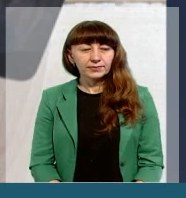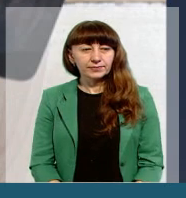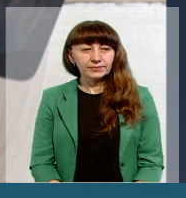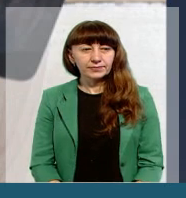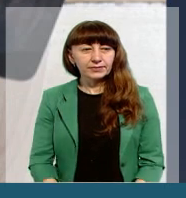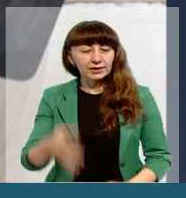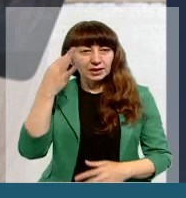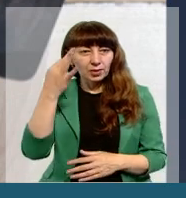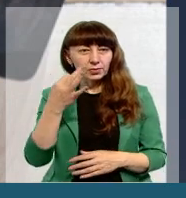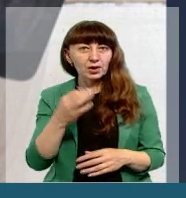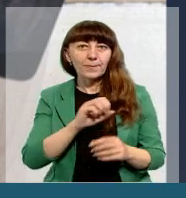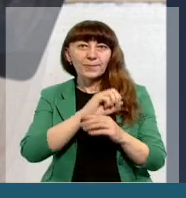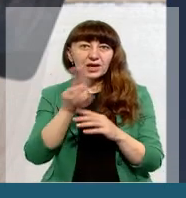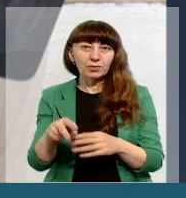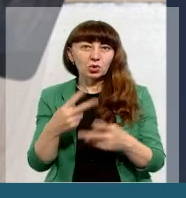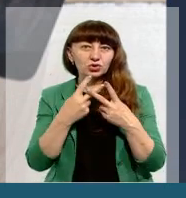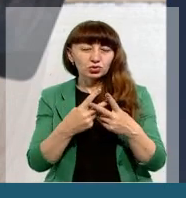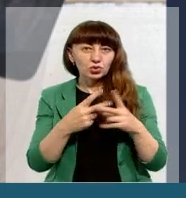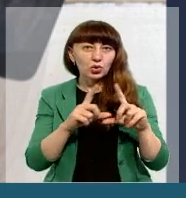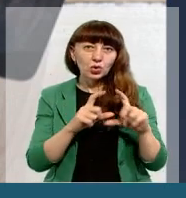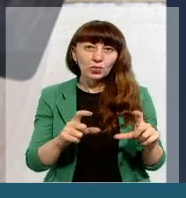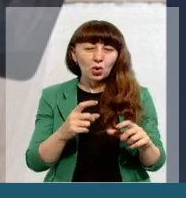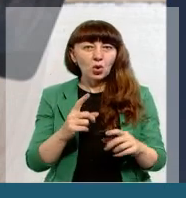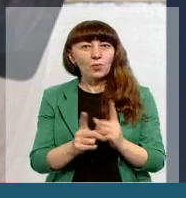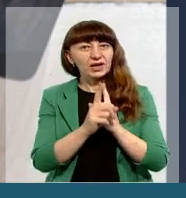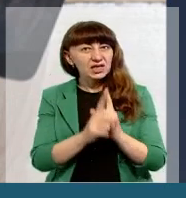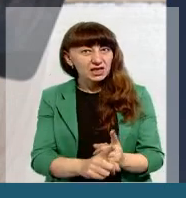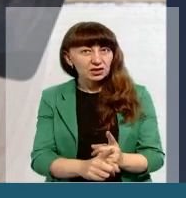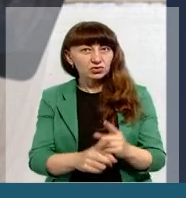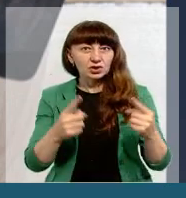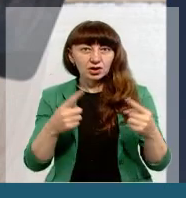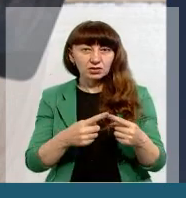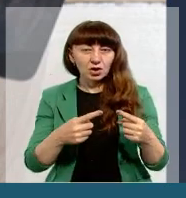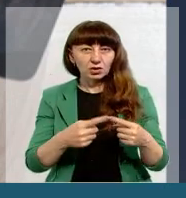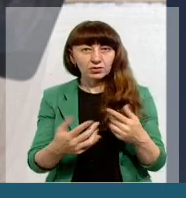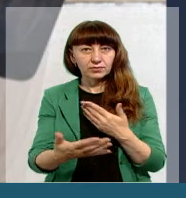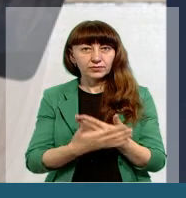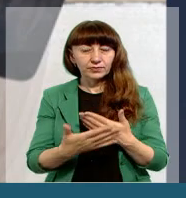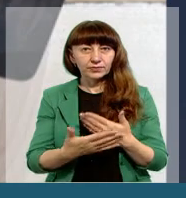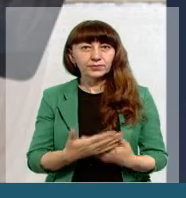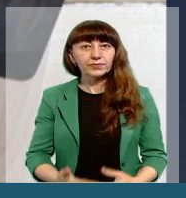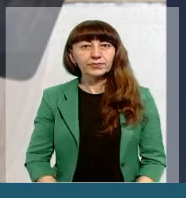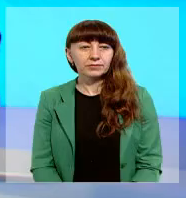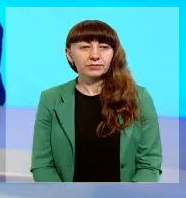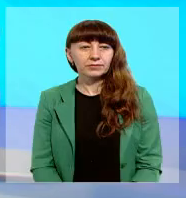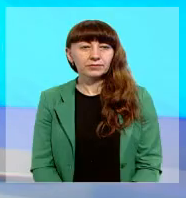личностей. Напоминаем, что переброс запрещенных предметов преследуется административным наказанием.